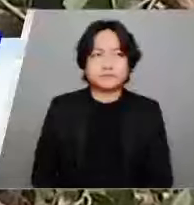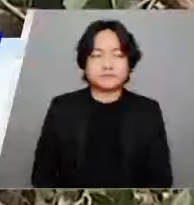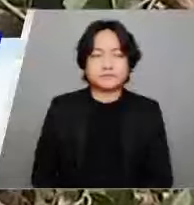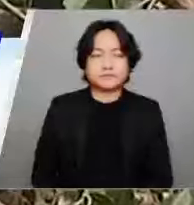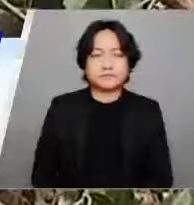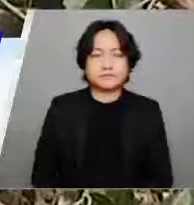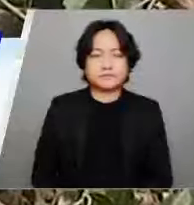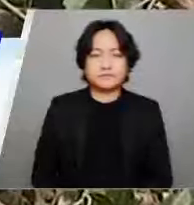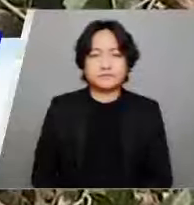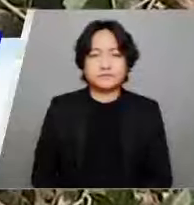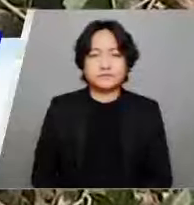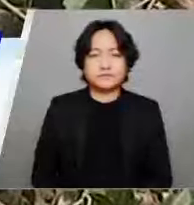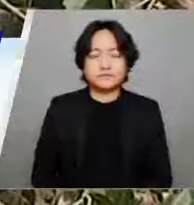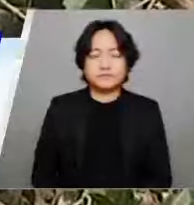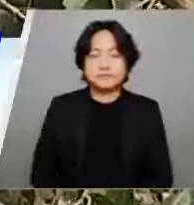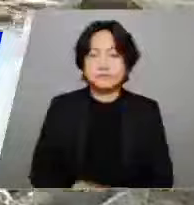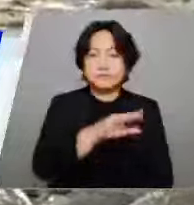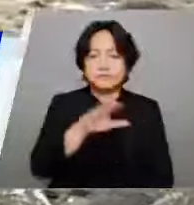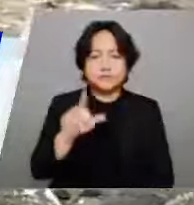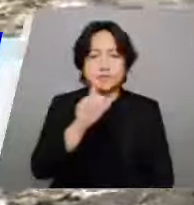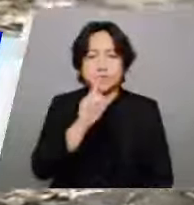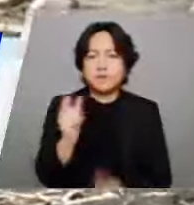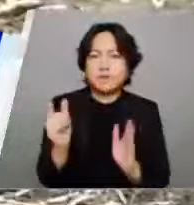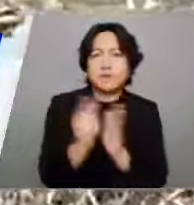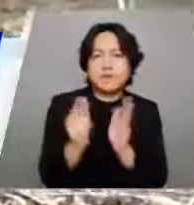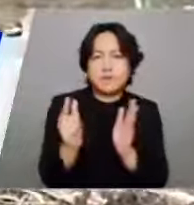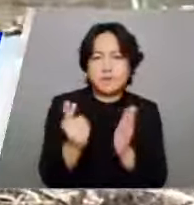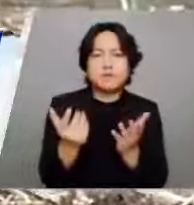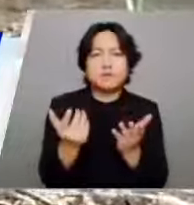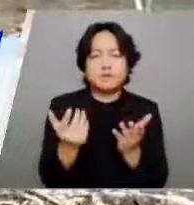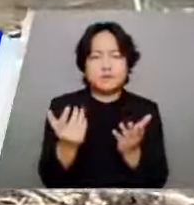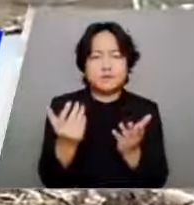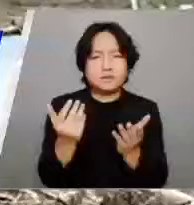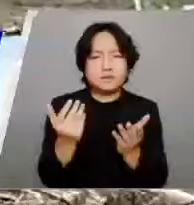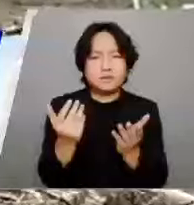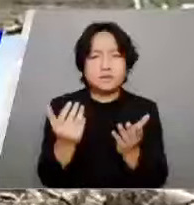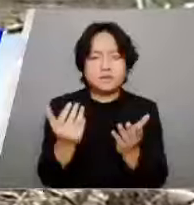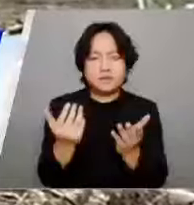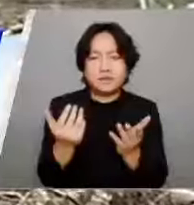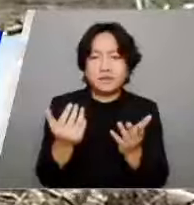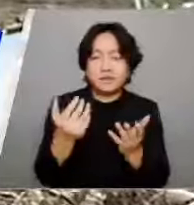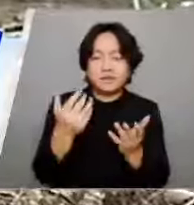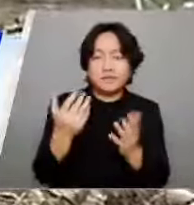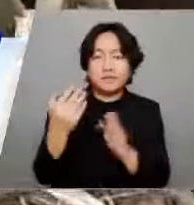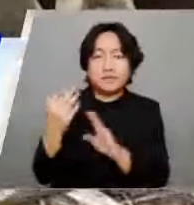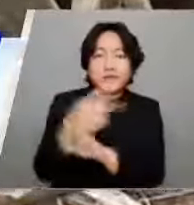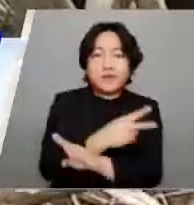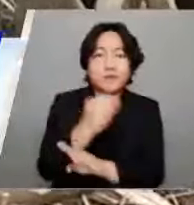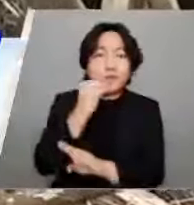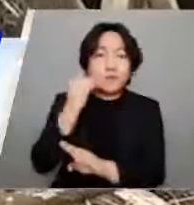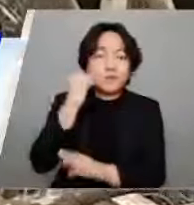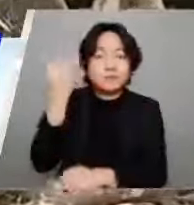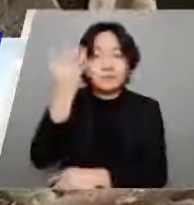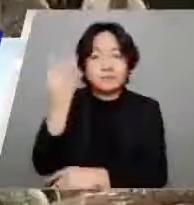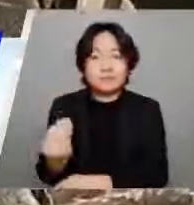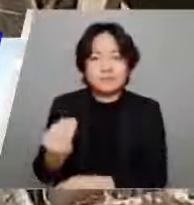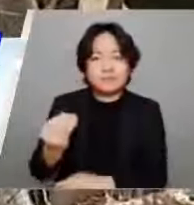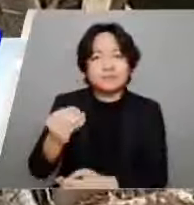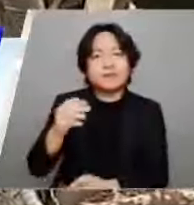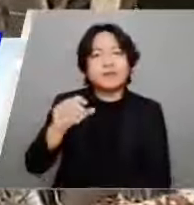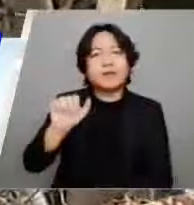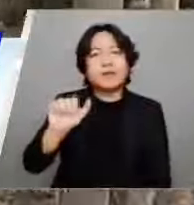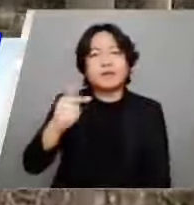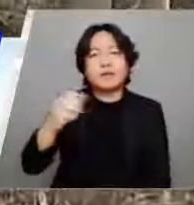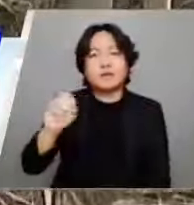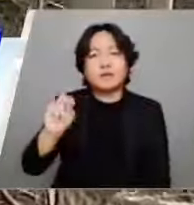Kahit ipinagbabawal pa ilang residenteng nasa lanta ng Bagyong Christine ang bumalik sa kanilang lugar sa Agoncillo, Batangas. Iniisip nila kung saan na sila